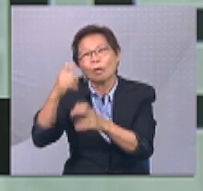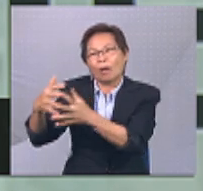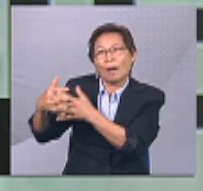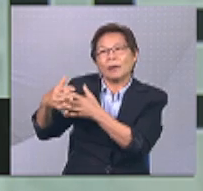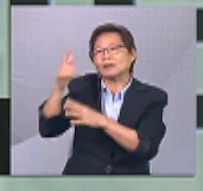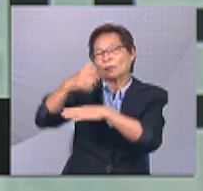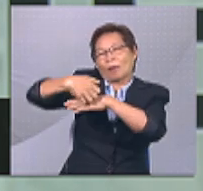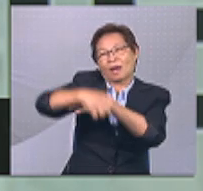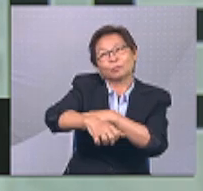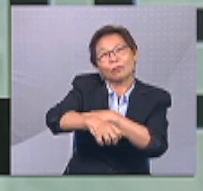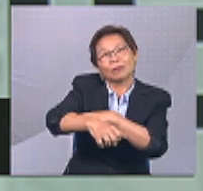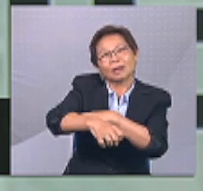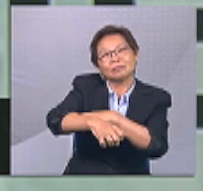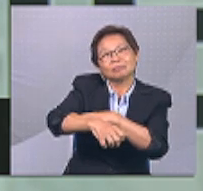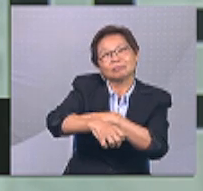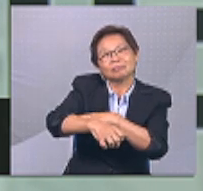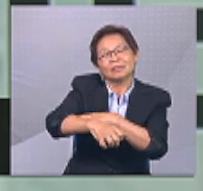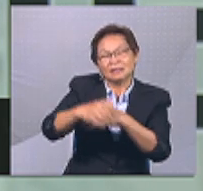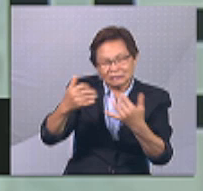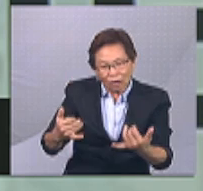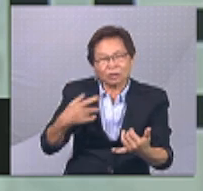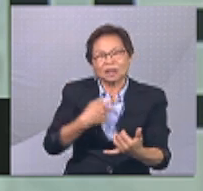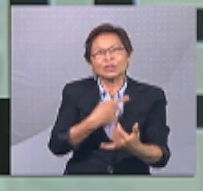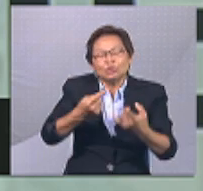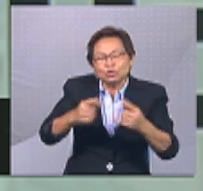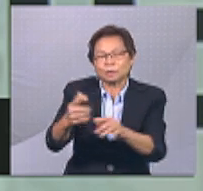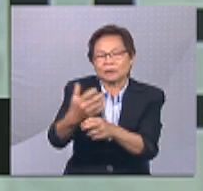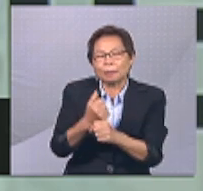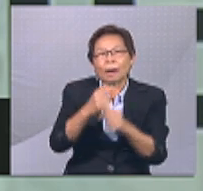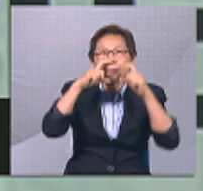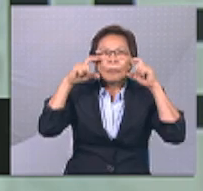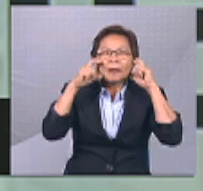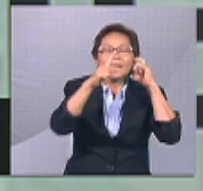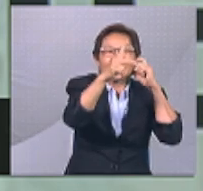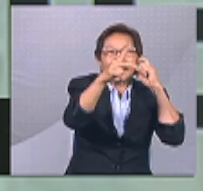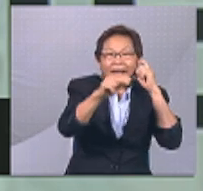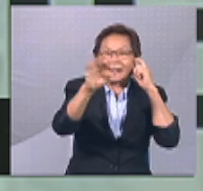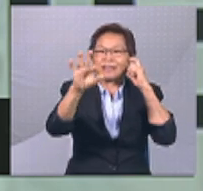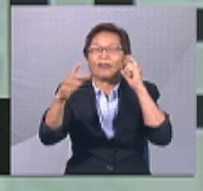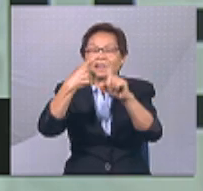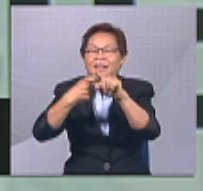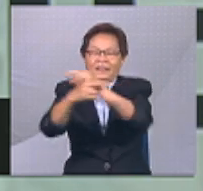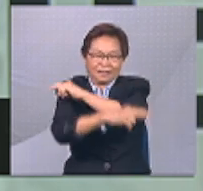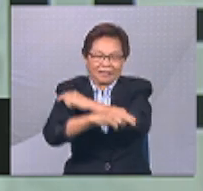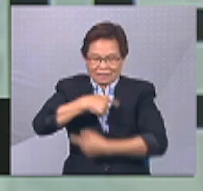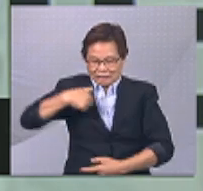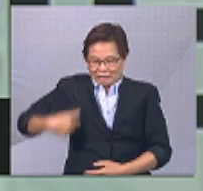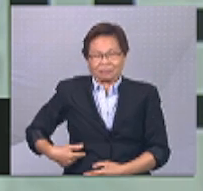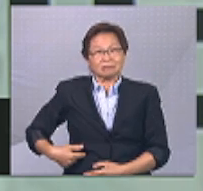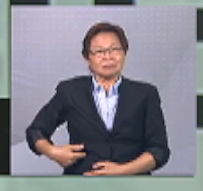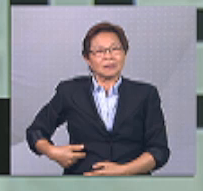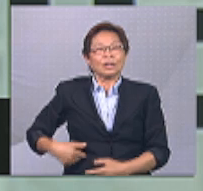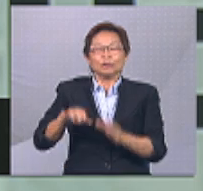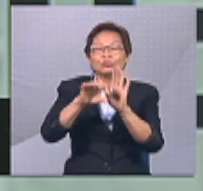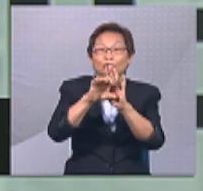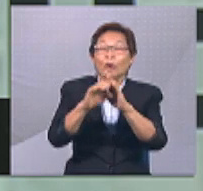ekspor lagi N95. Jadi sekarang ni kita cuba dapatkan mask KN95 pula daripada negeri China. Contohnya hari